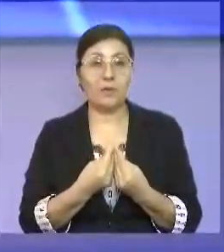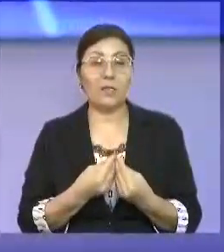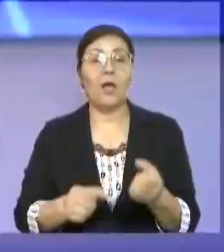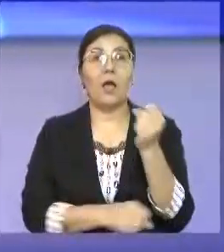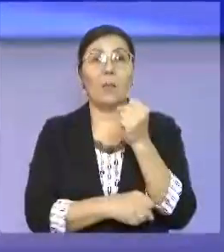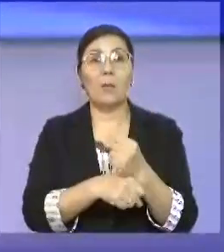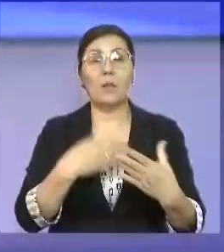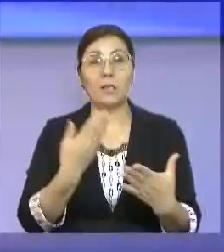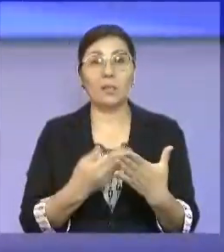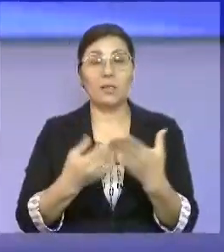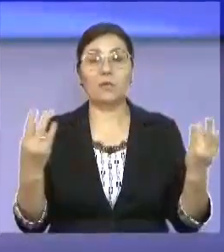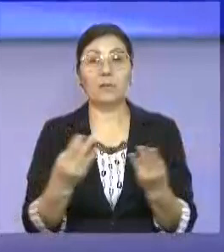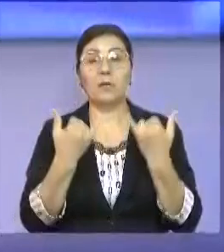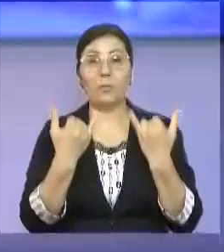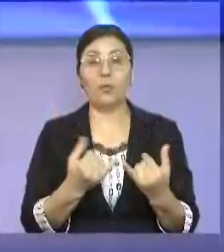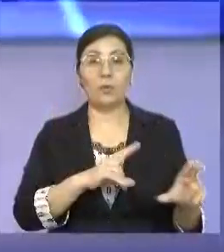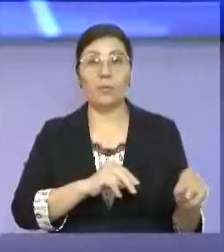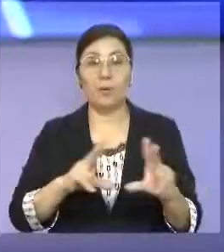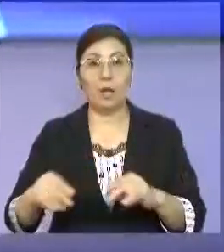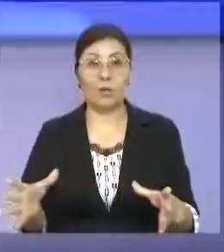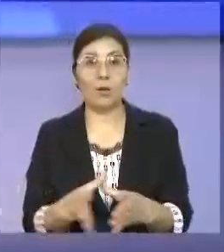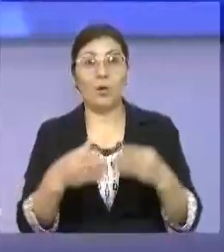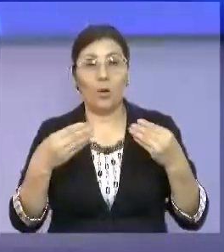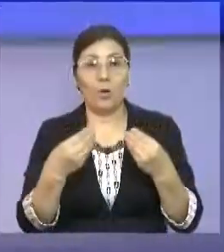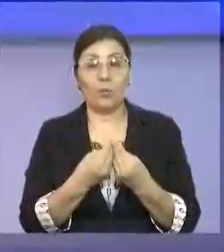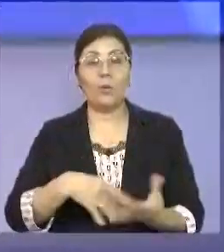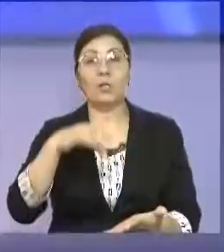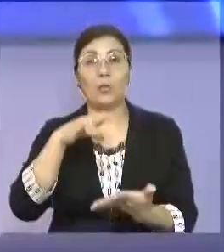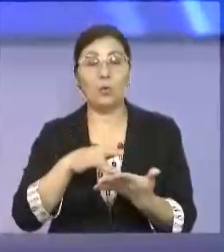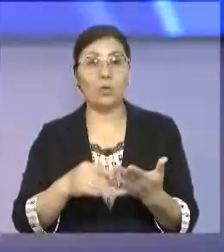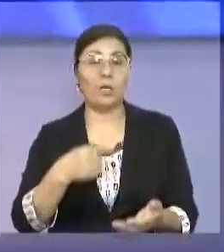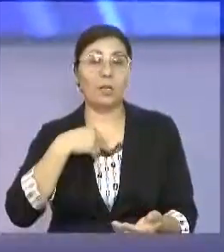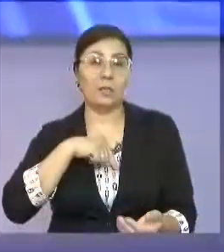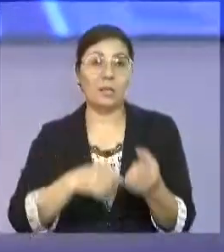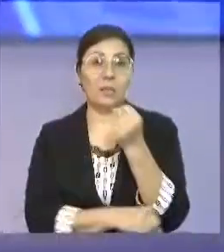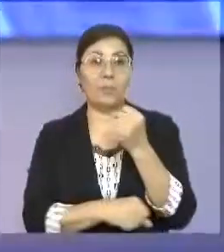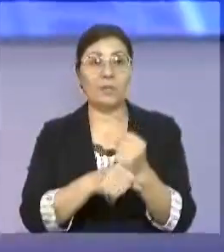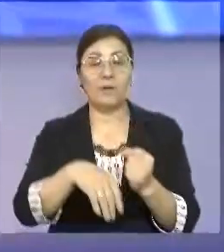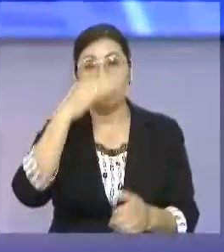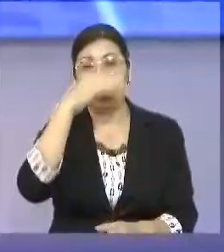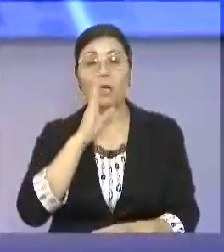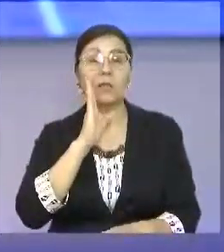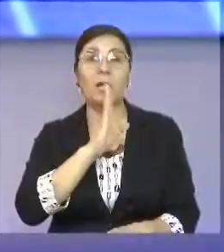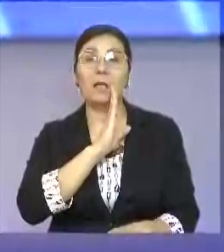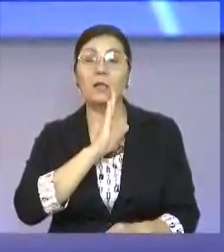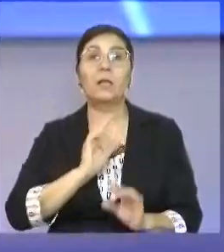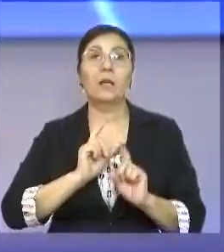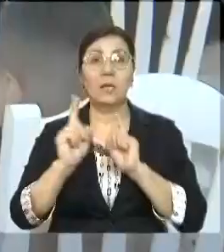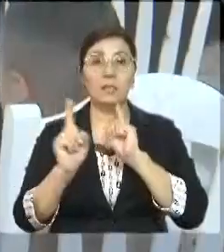кеңесіне мұқтаж. Сондықтан бүгін Бақытты отбасы орталығының психологтары мектепке жол акциясы аясында ата-аналарға семинар өткізді.